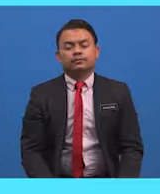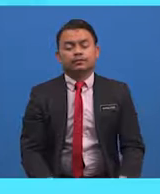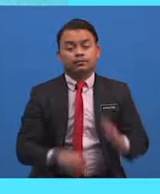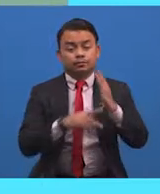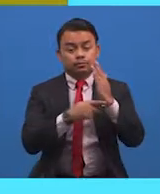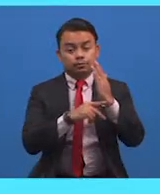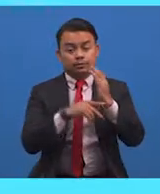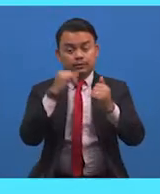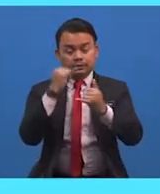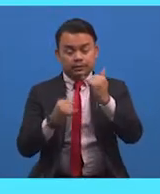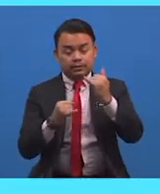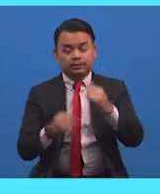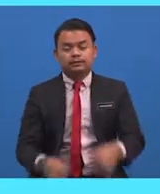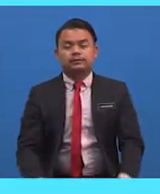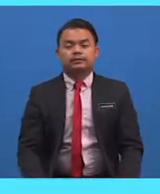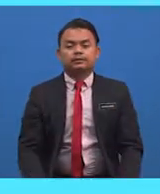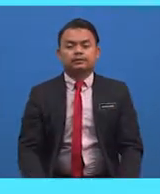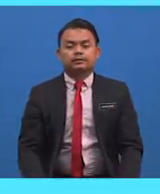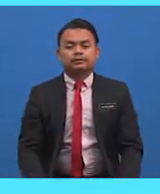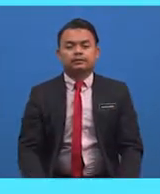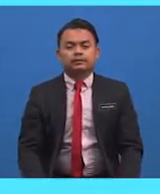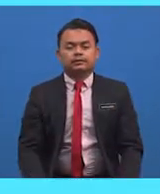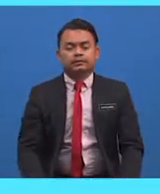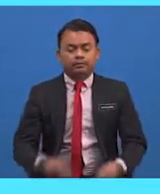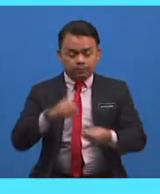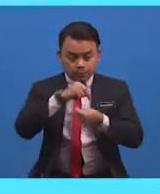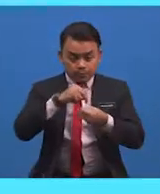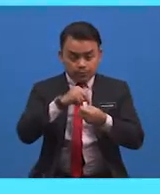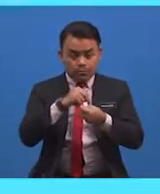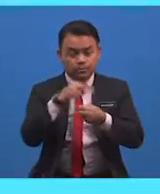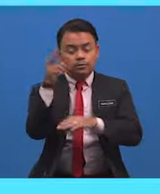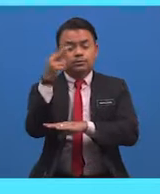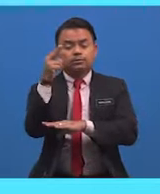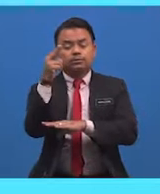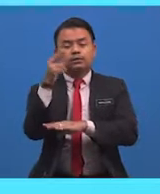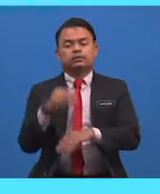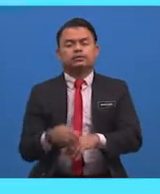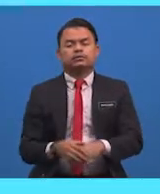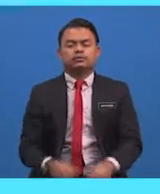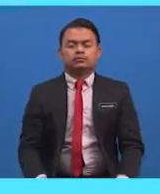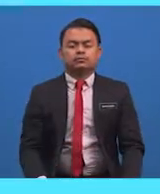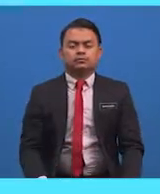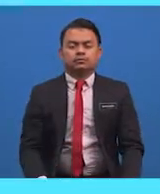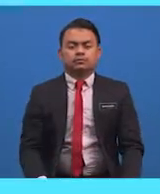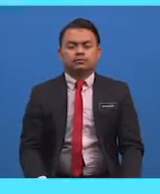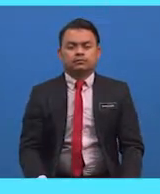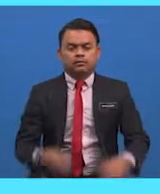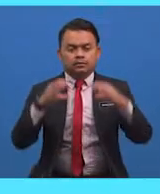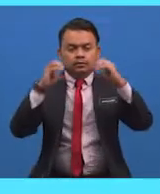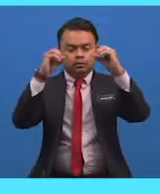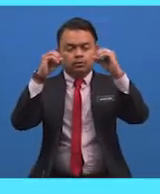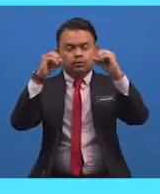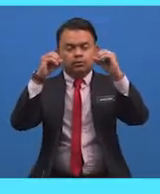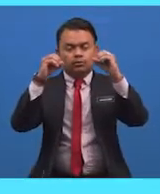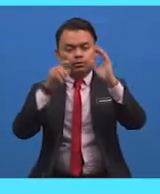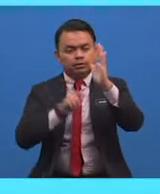ialah penyahutanan secara meluas menyebabkan gas karbon dioksida meningkat dan